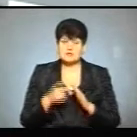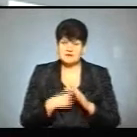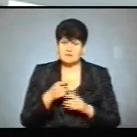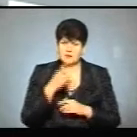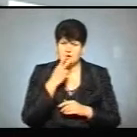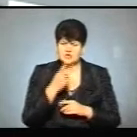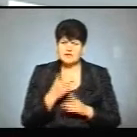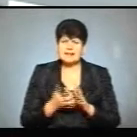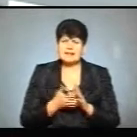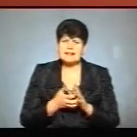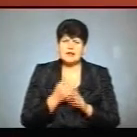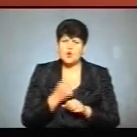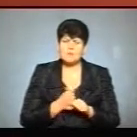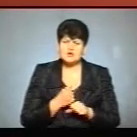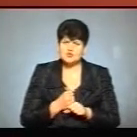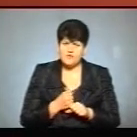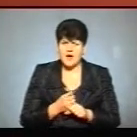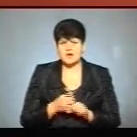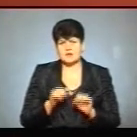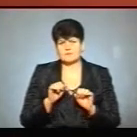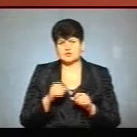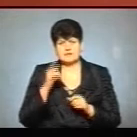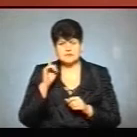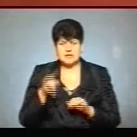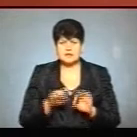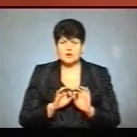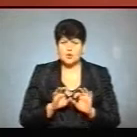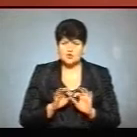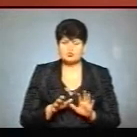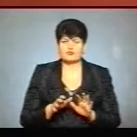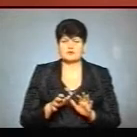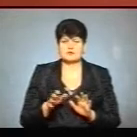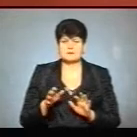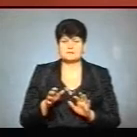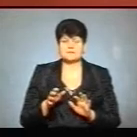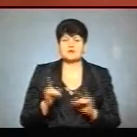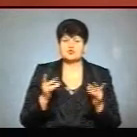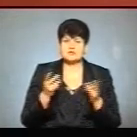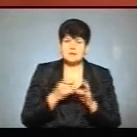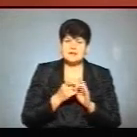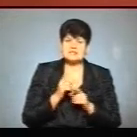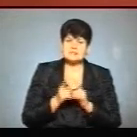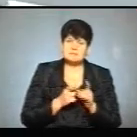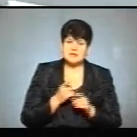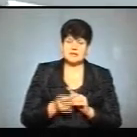якісь недоопрацювання, чи, можливо, ви знаєте з розповідей колег, що варто було б змінити і де саме?